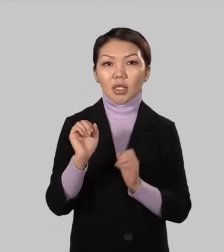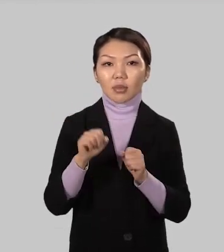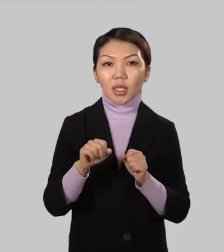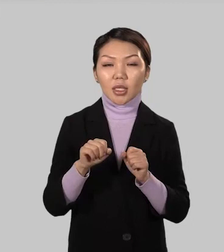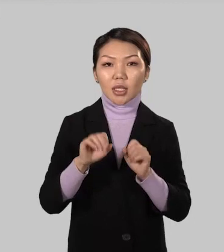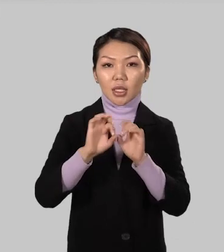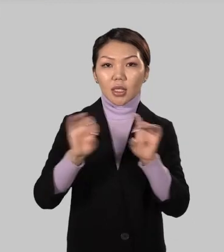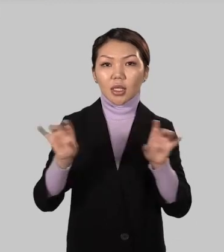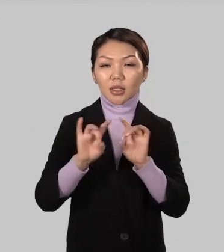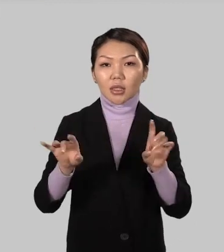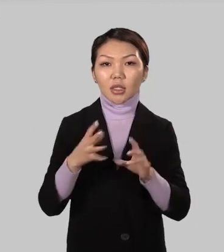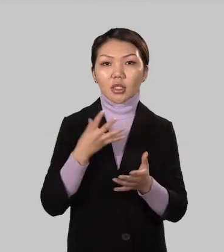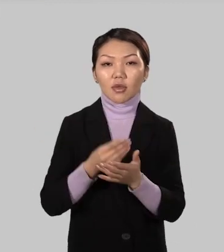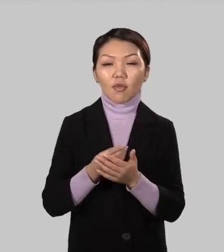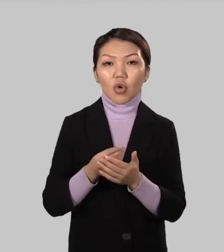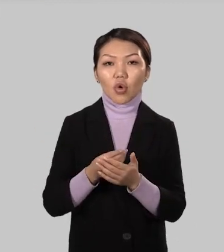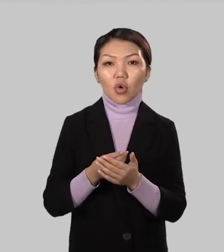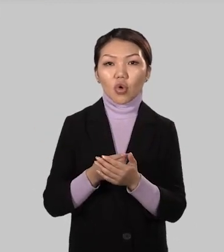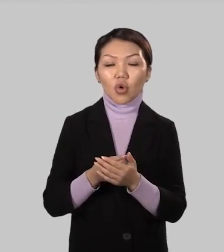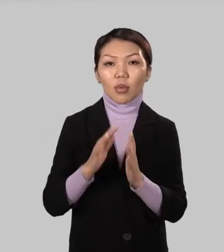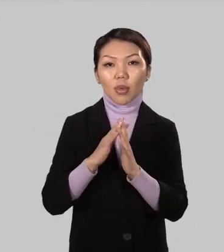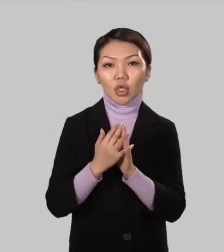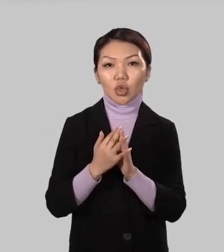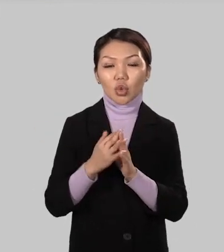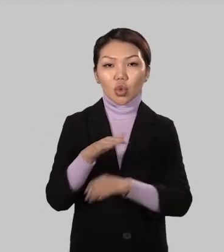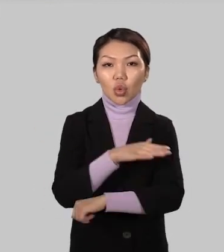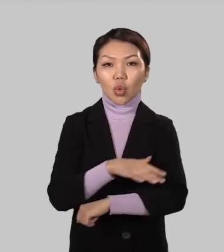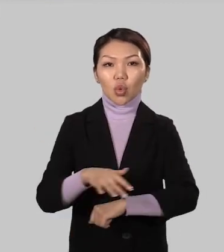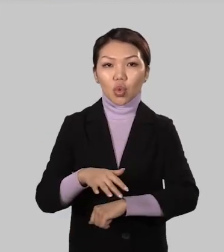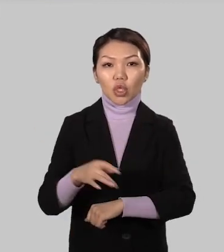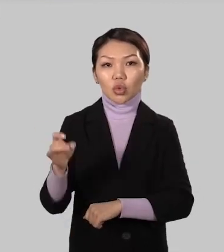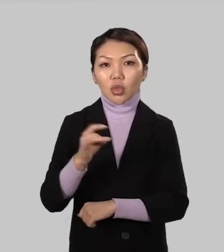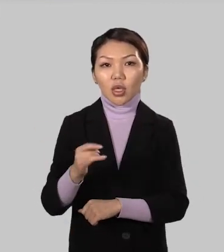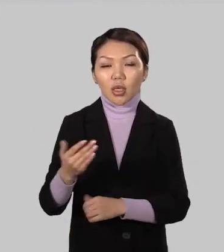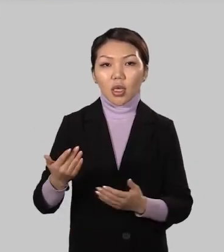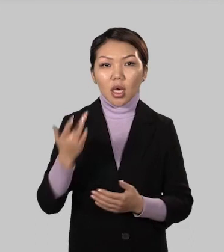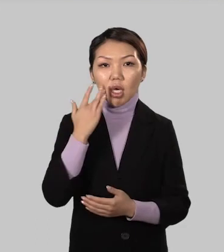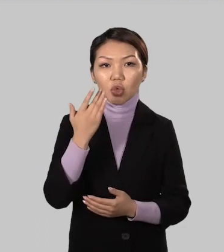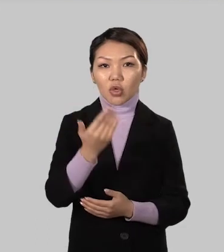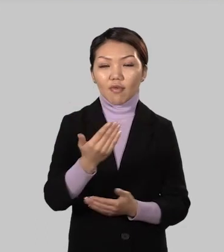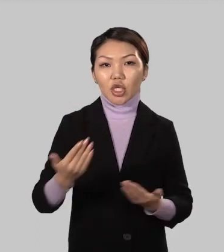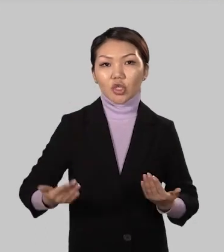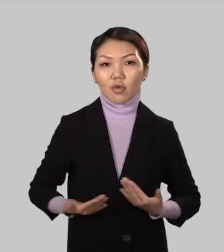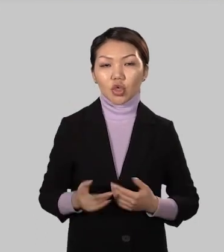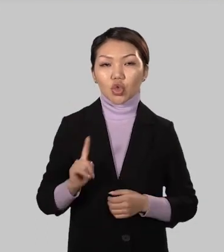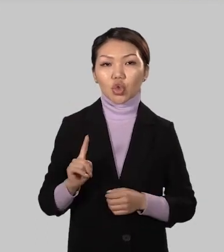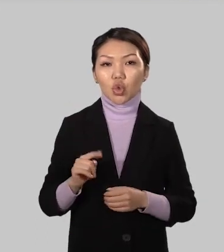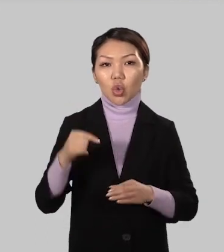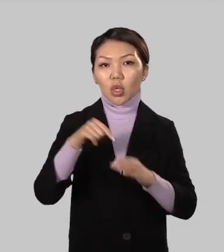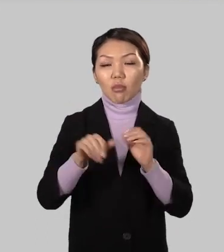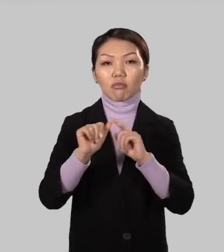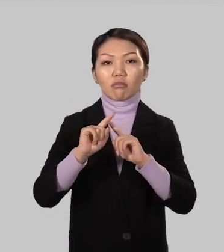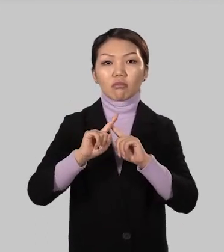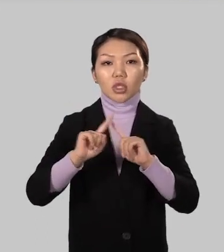описали свой поселок село микрорайон улицу на которой вы живете что у них